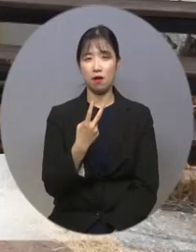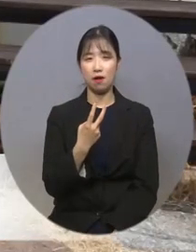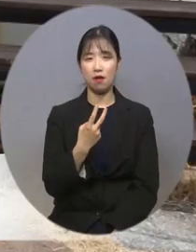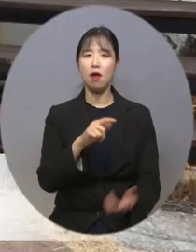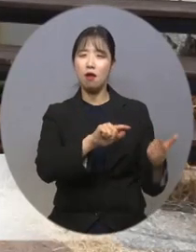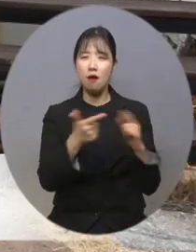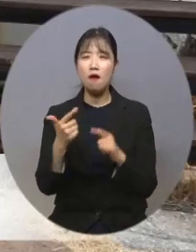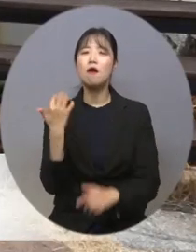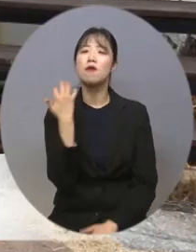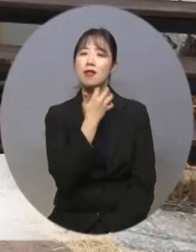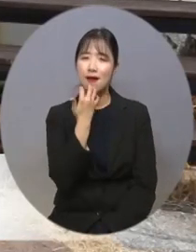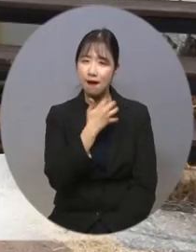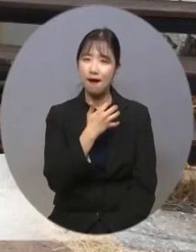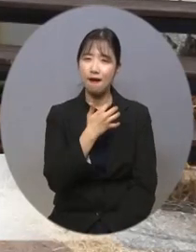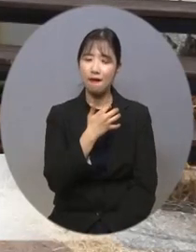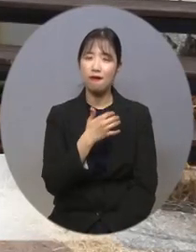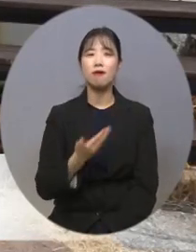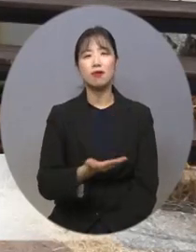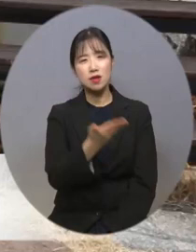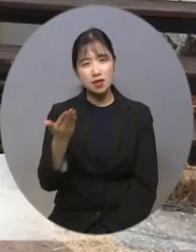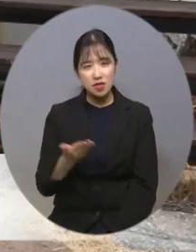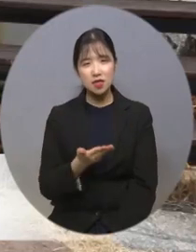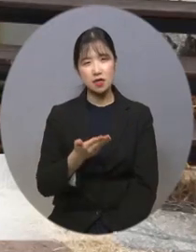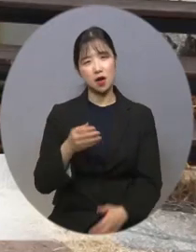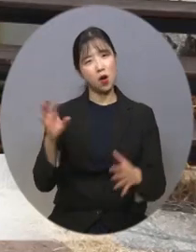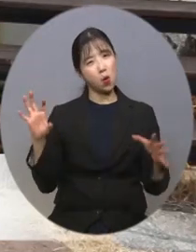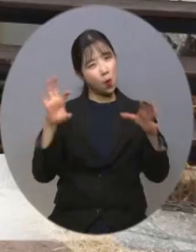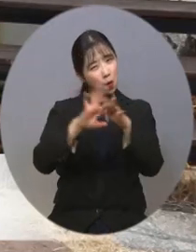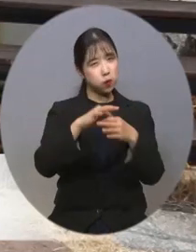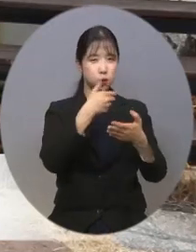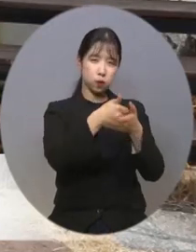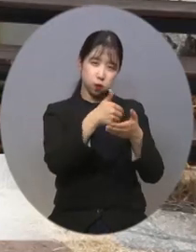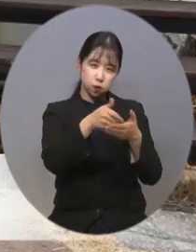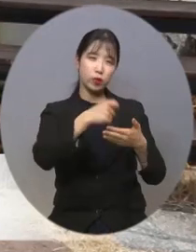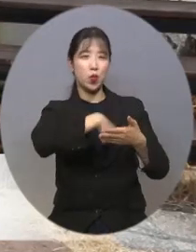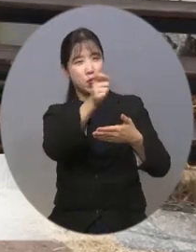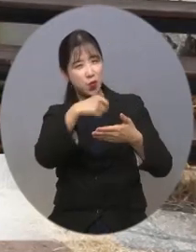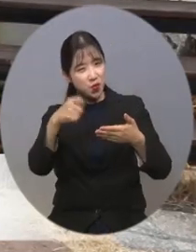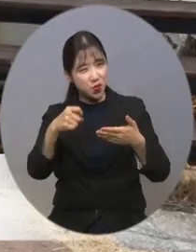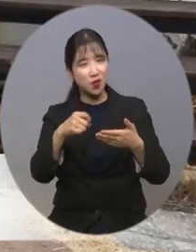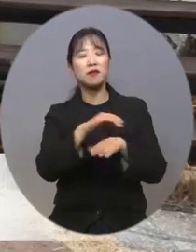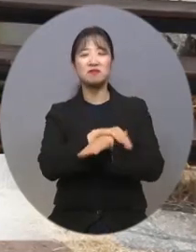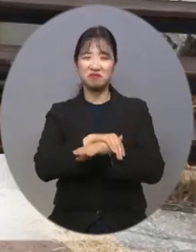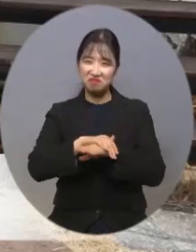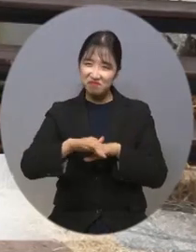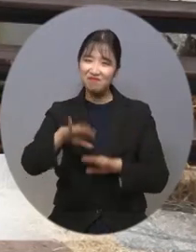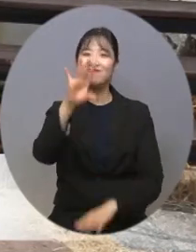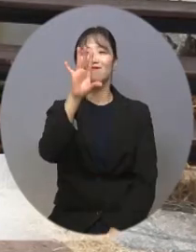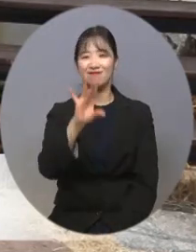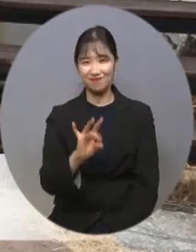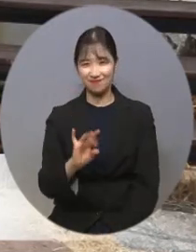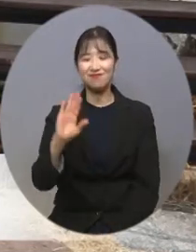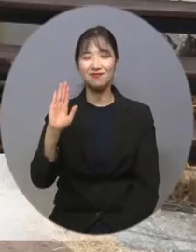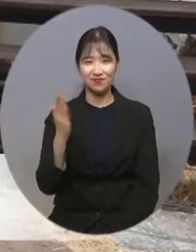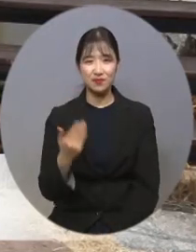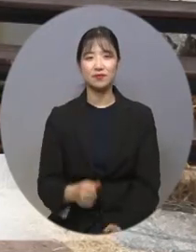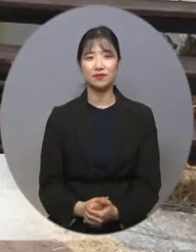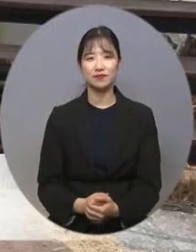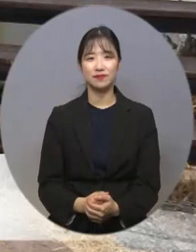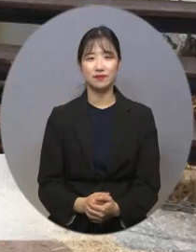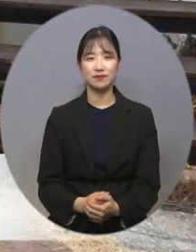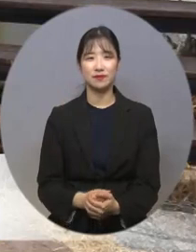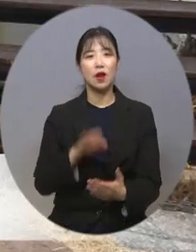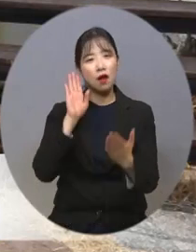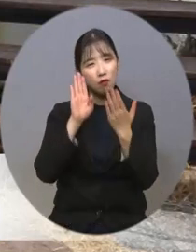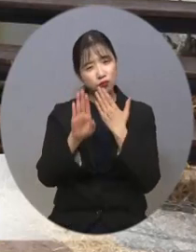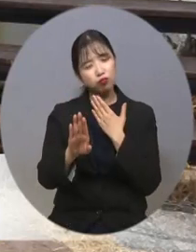가지 색상 이런 것들이 해화적인 모습에 잘 접목이 돼서 비단 잉어를 그린 것이고요.